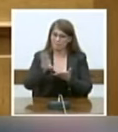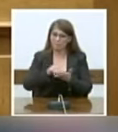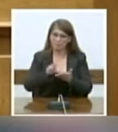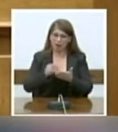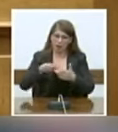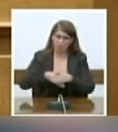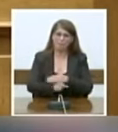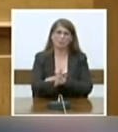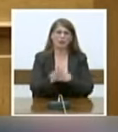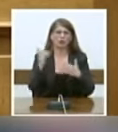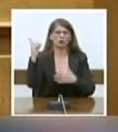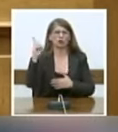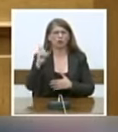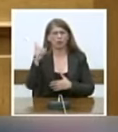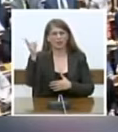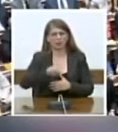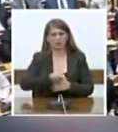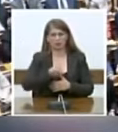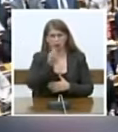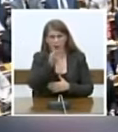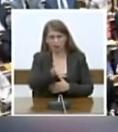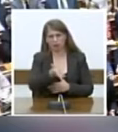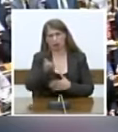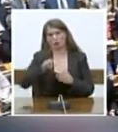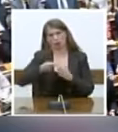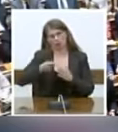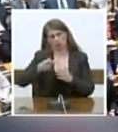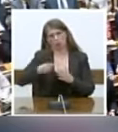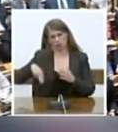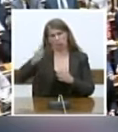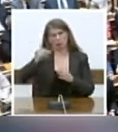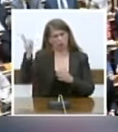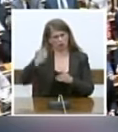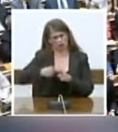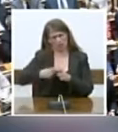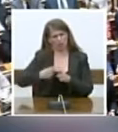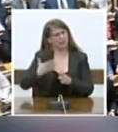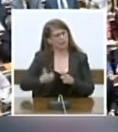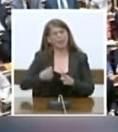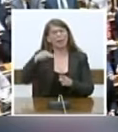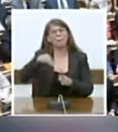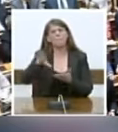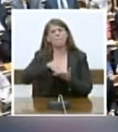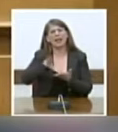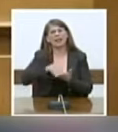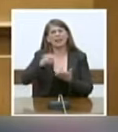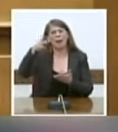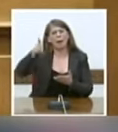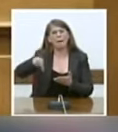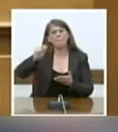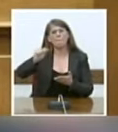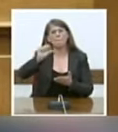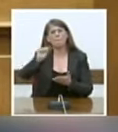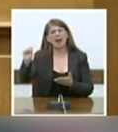θέσεις ευθύνης, τιματάρχες, διευθυντές. Ταυτόχρονα στηρίζουμε, είπε, δημοσίους υπαλλήλους με οικογένεια, καθώς αυξάνουμε οικογενειακά επιδόματα από 20 έως 50